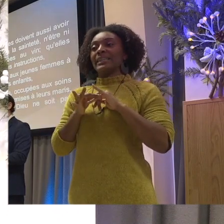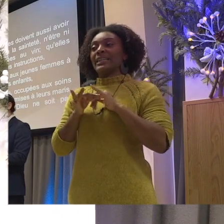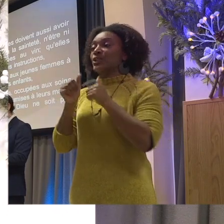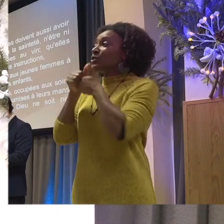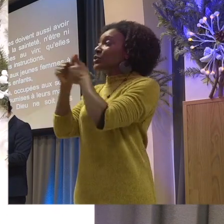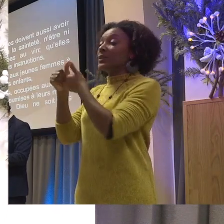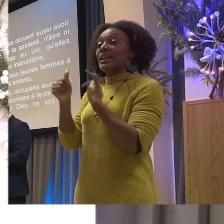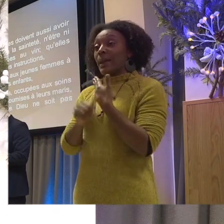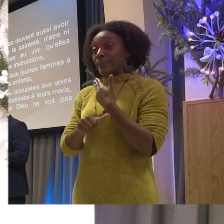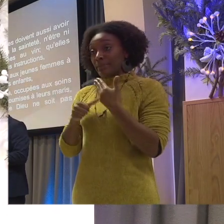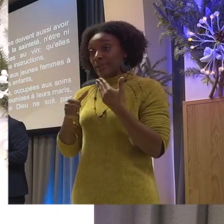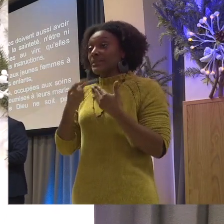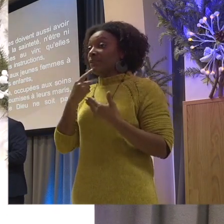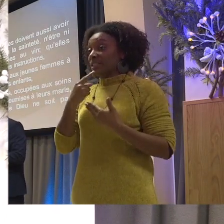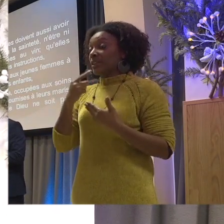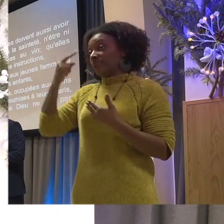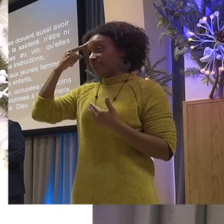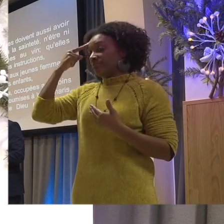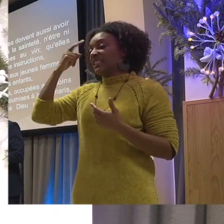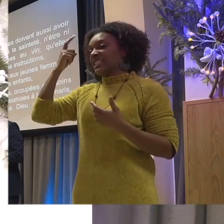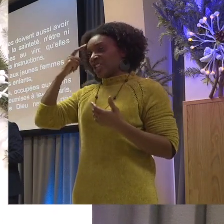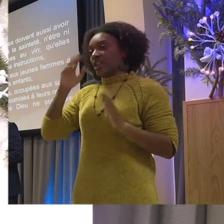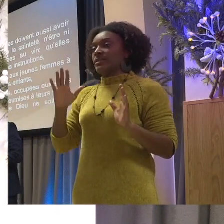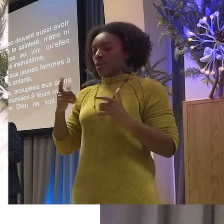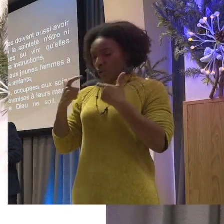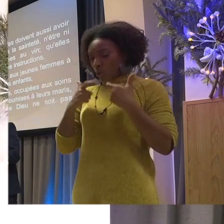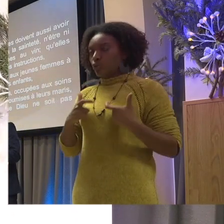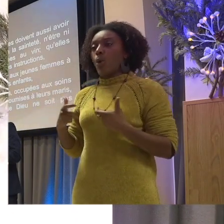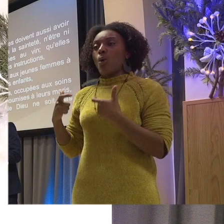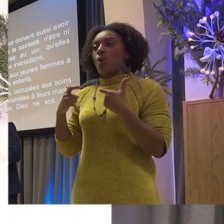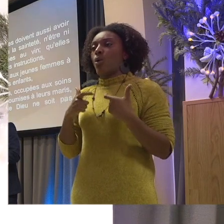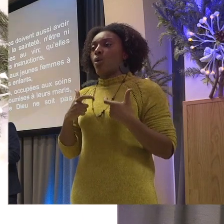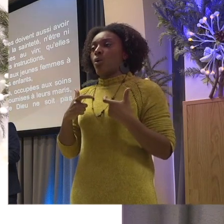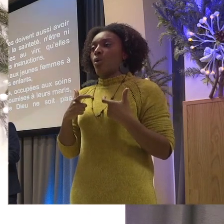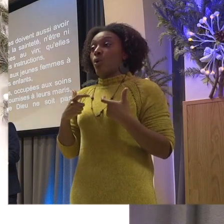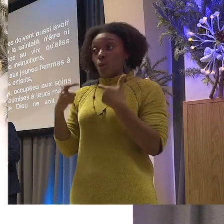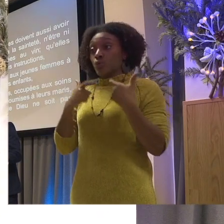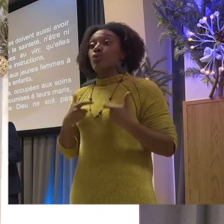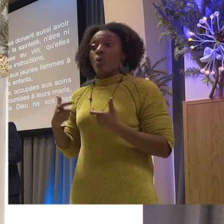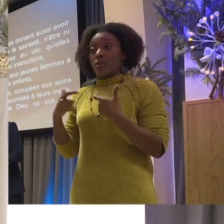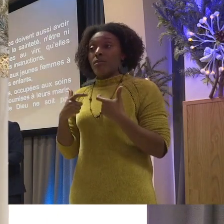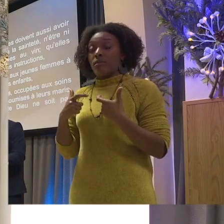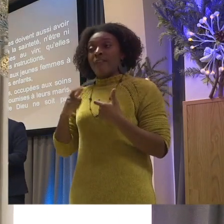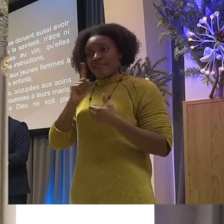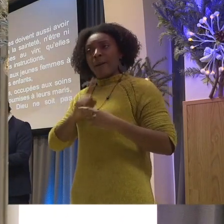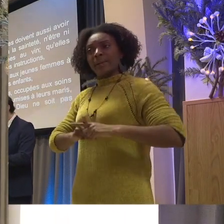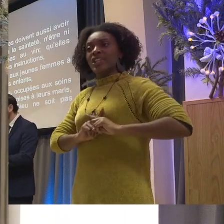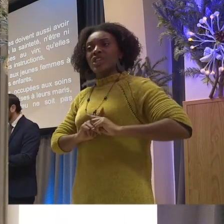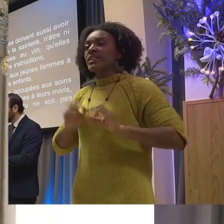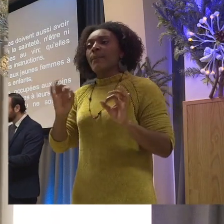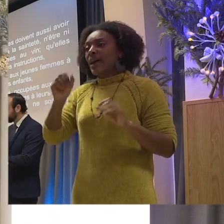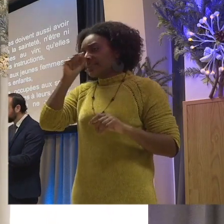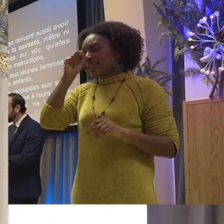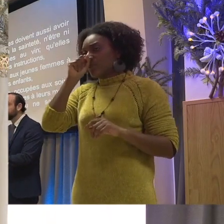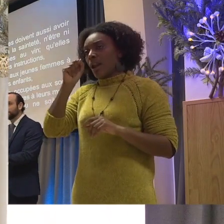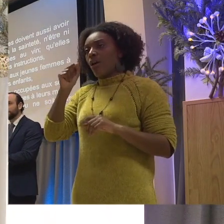sagesse. Elle fait preuve de maîtrise de soi. D'après ce verset 5, une femme selon le cœur de Dieu n'a pas de relation sexuelle